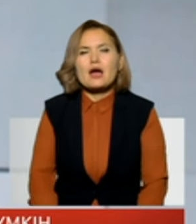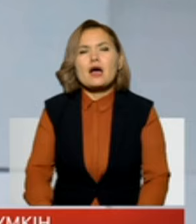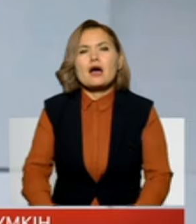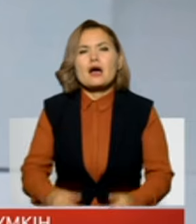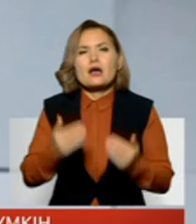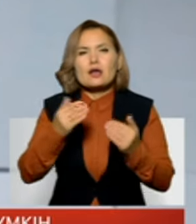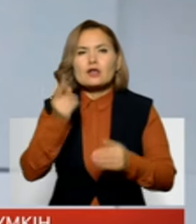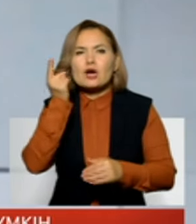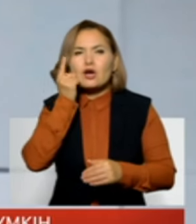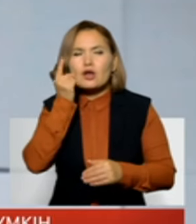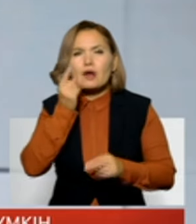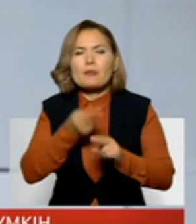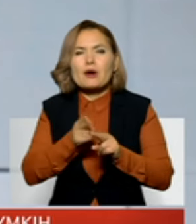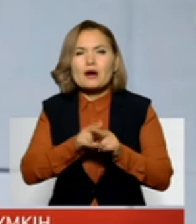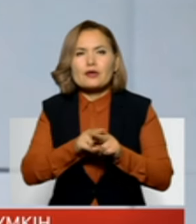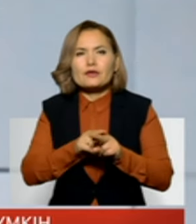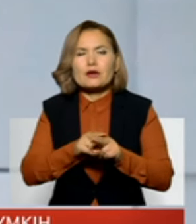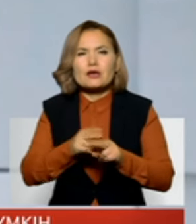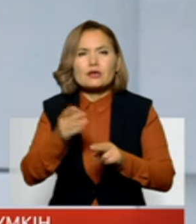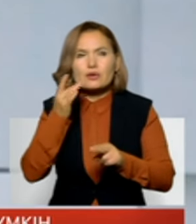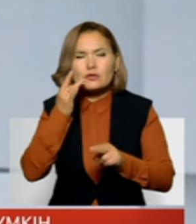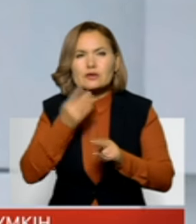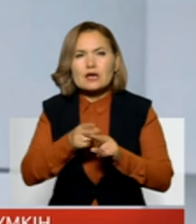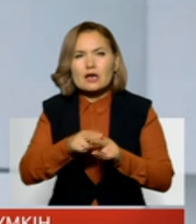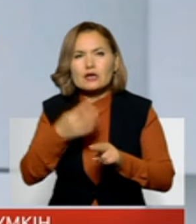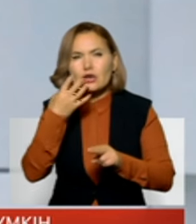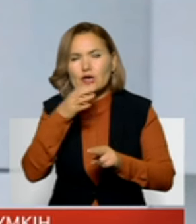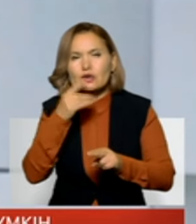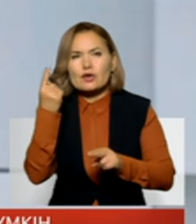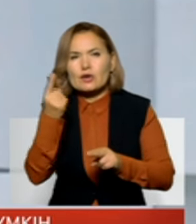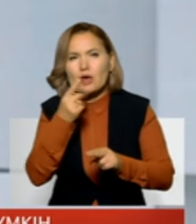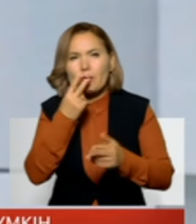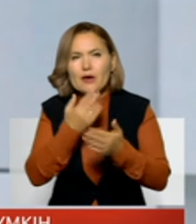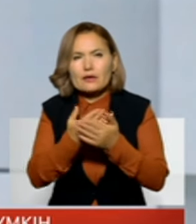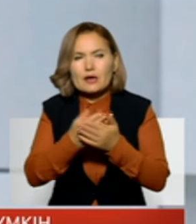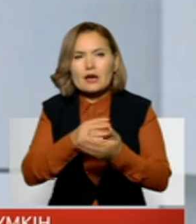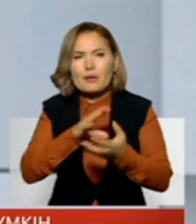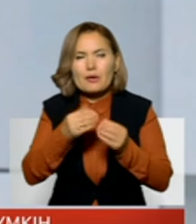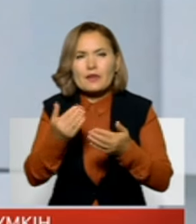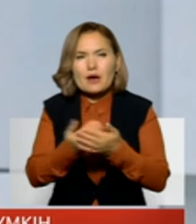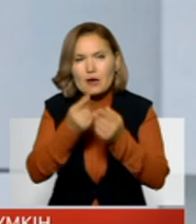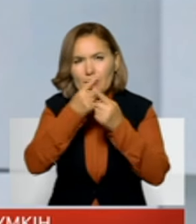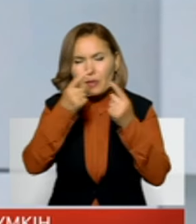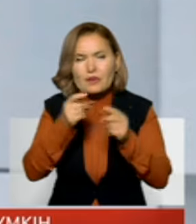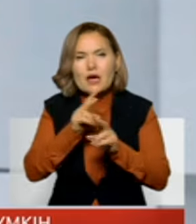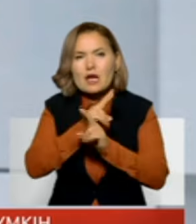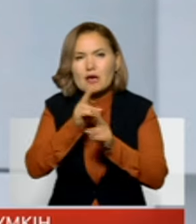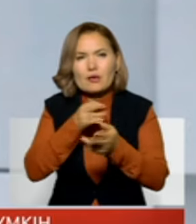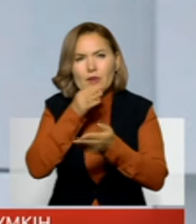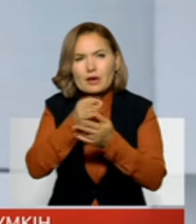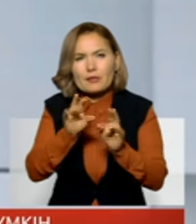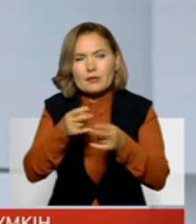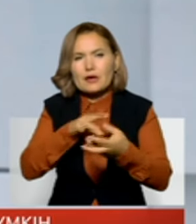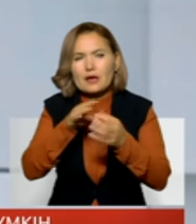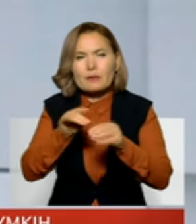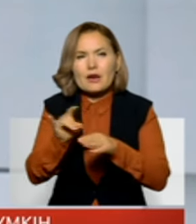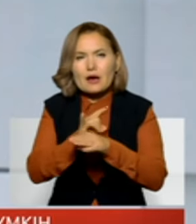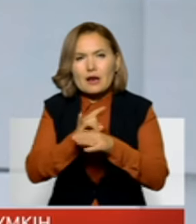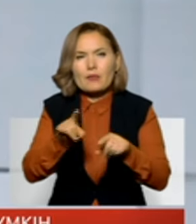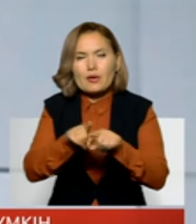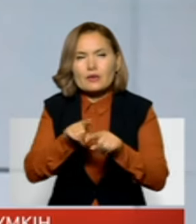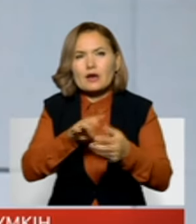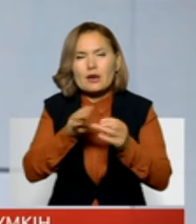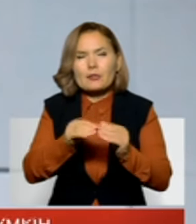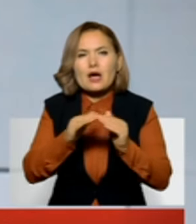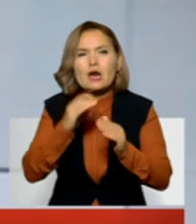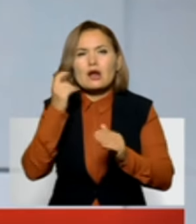Ұялы телефоныңызға хабарласып, суық және ыстық суды есептеу үшін көрсеткіші жайлы ақпарат сұраса ешкімге айтпаңыз. Өйткені алаяқтар өздерін